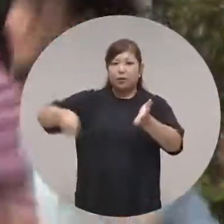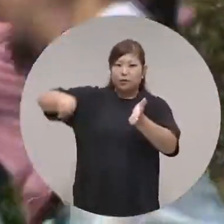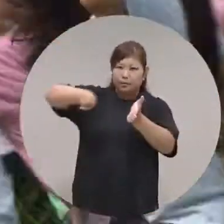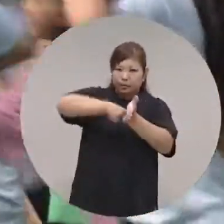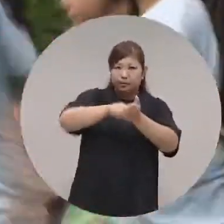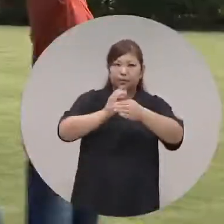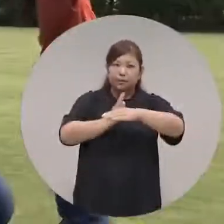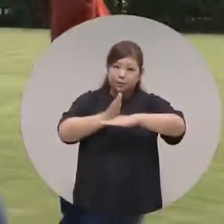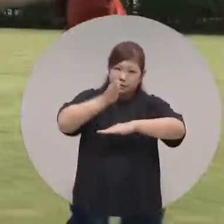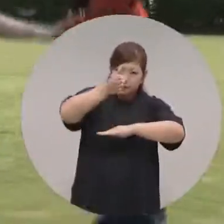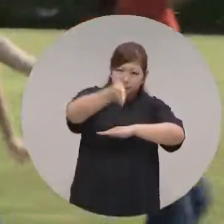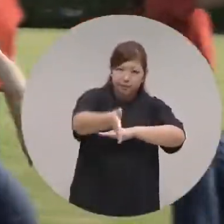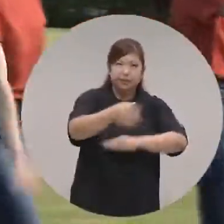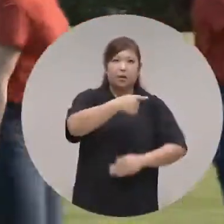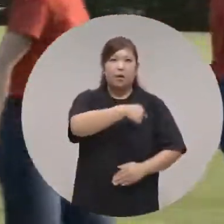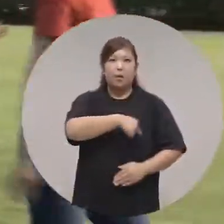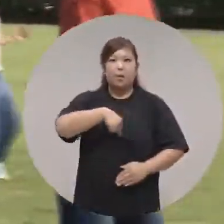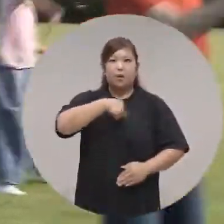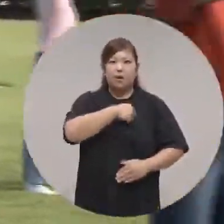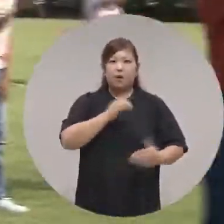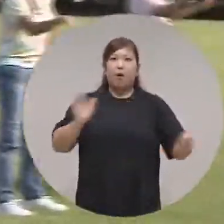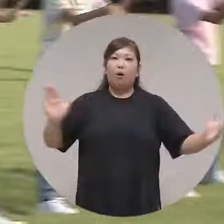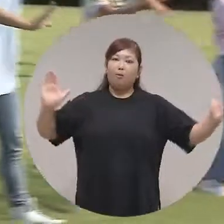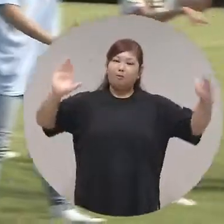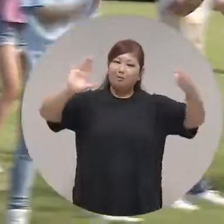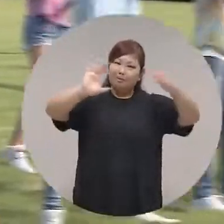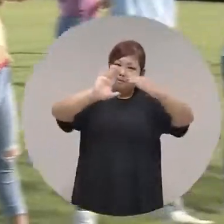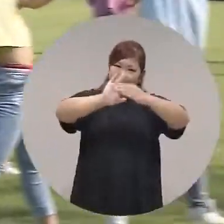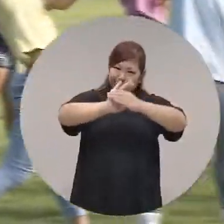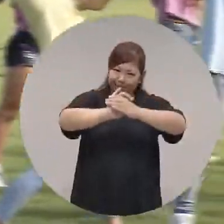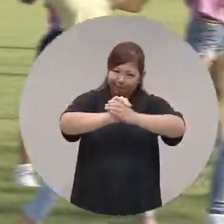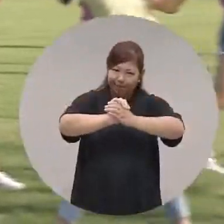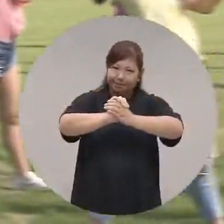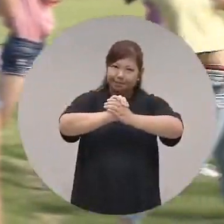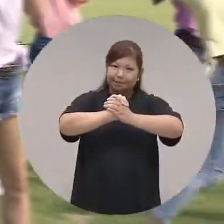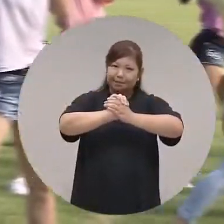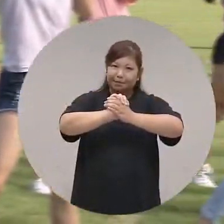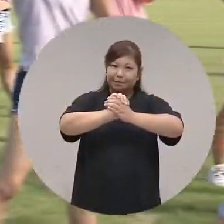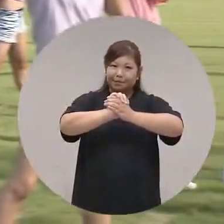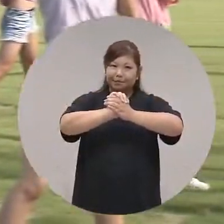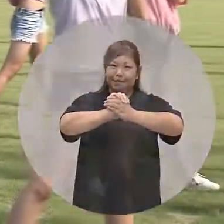きは踊りの振り付けを超えたメッセージが込められていました。